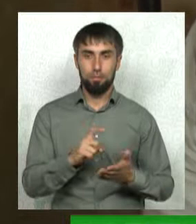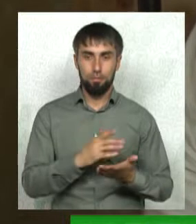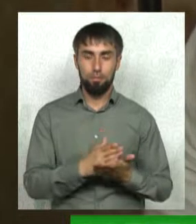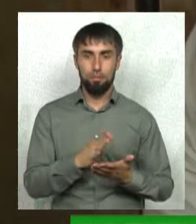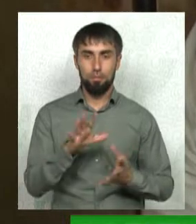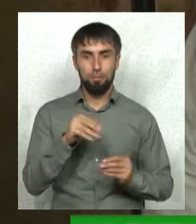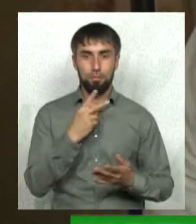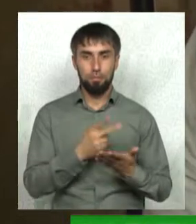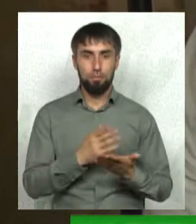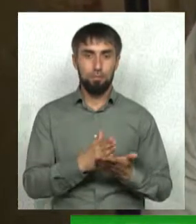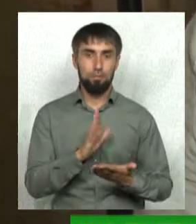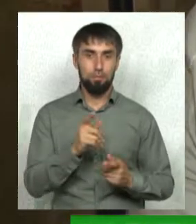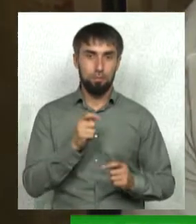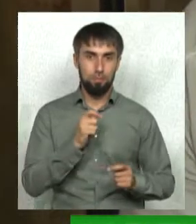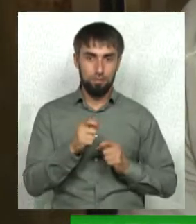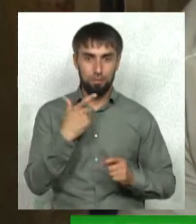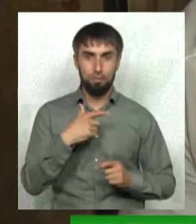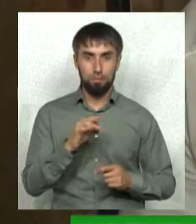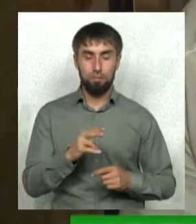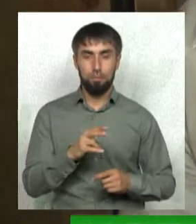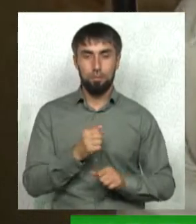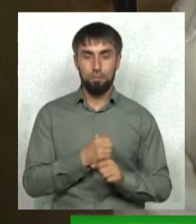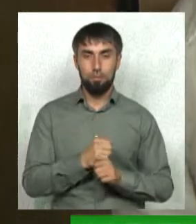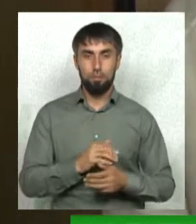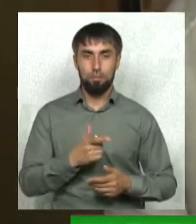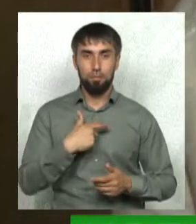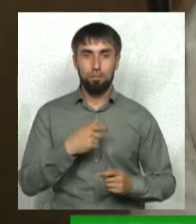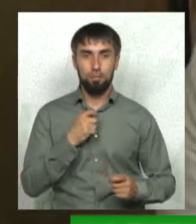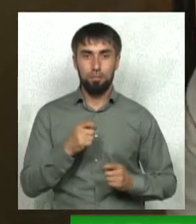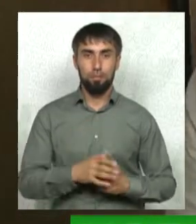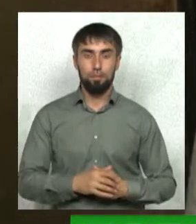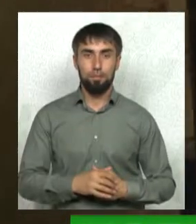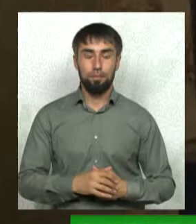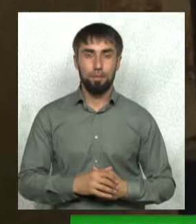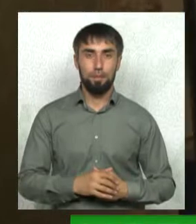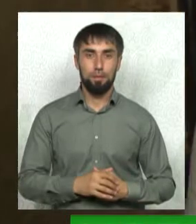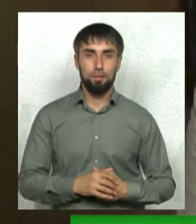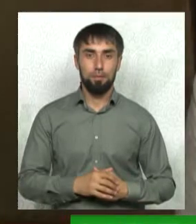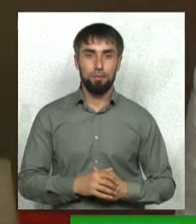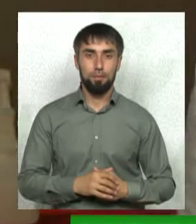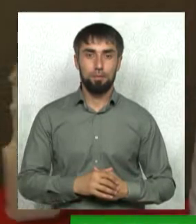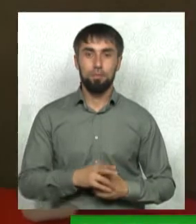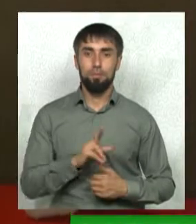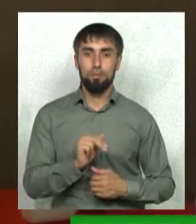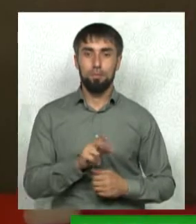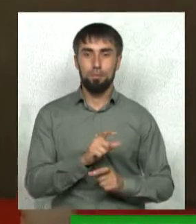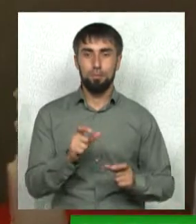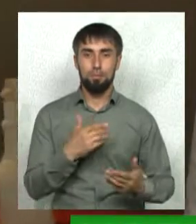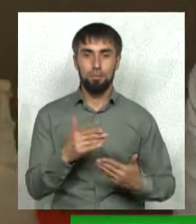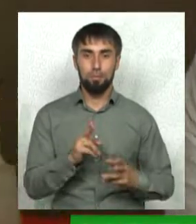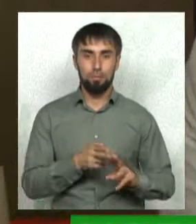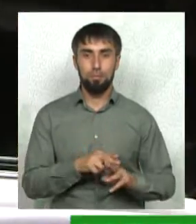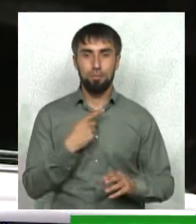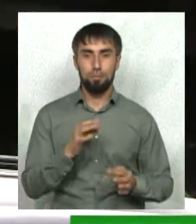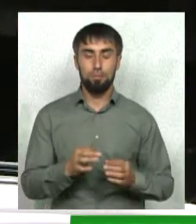они, шиворми, ворви, все, конечно, он соблюдает. Так. И как люди относятся к этому?